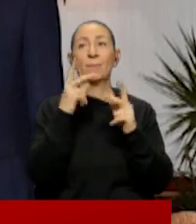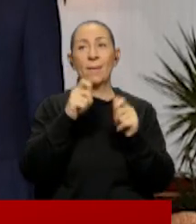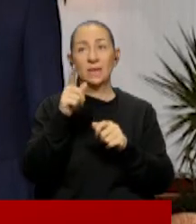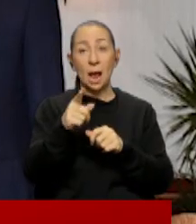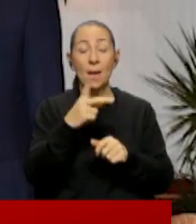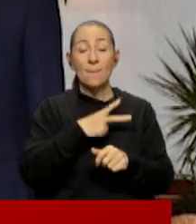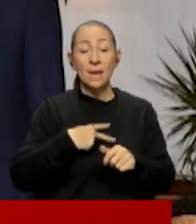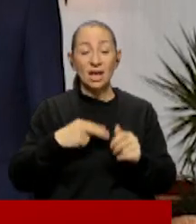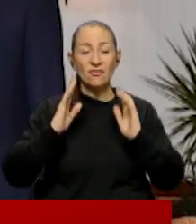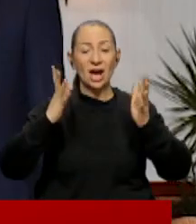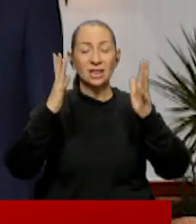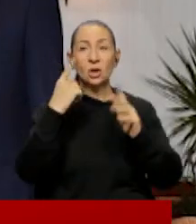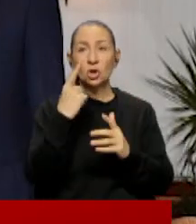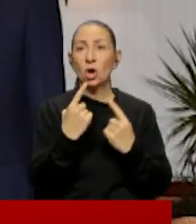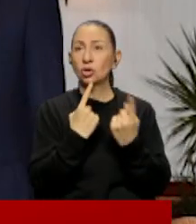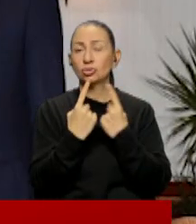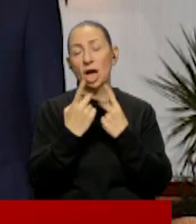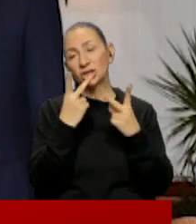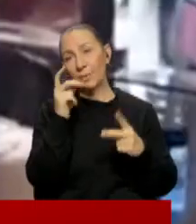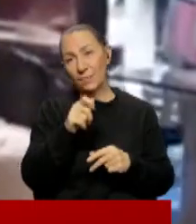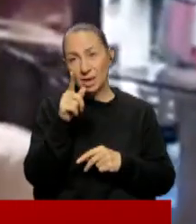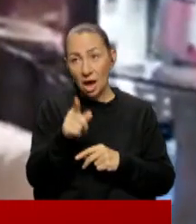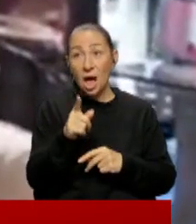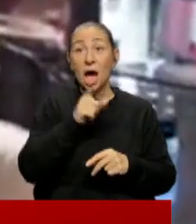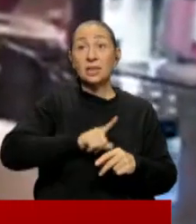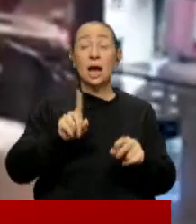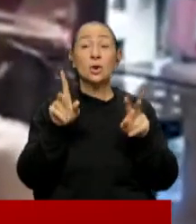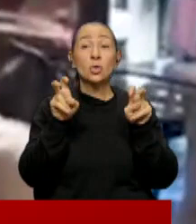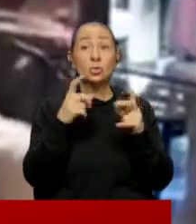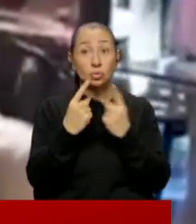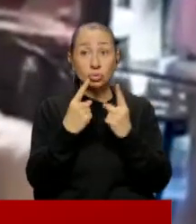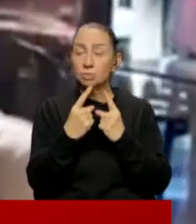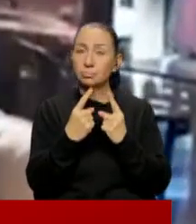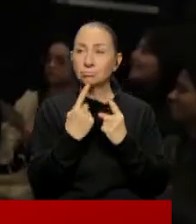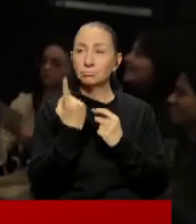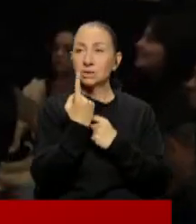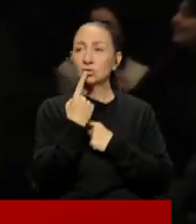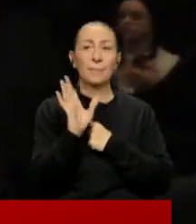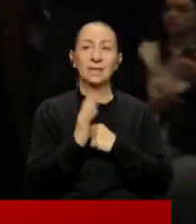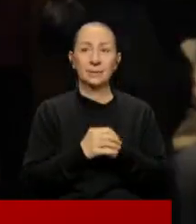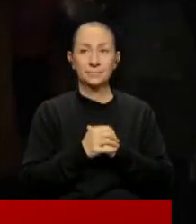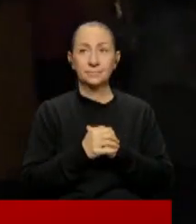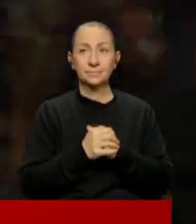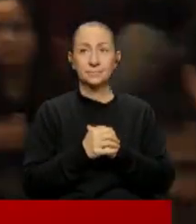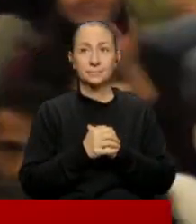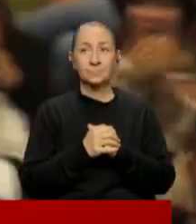yaptılar. Belediye faaliyetleri üzerinde konuştuklarını açıkladılar. Adaylık konuşuldu mu renk vermediler.